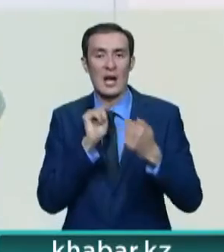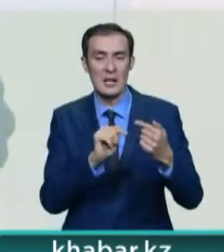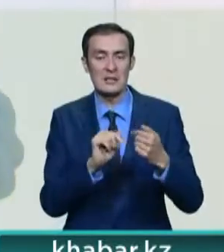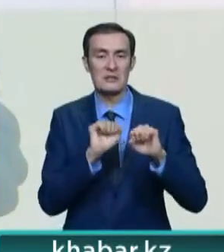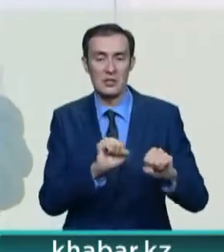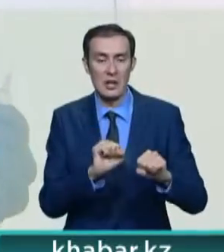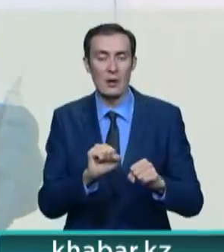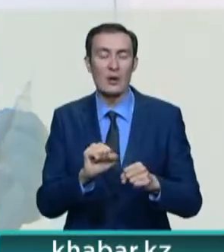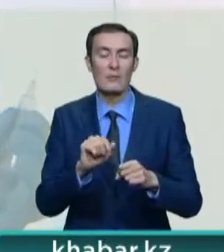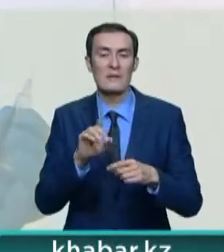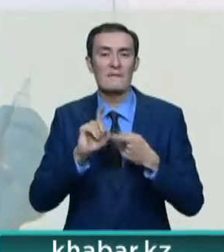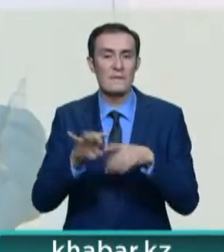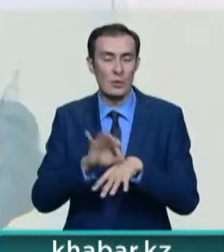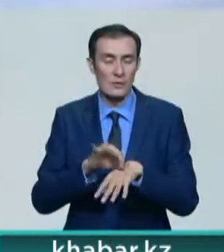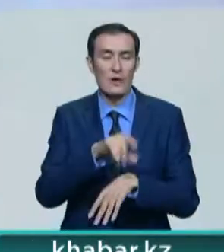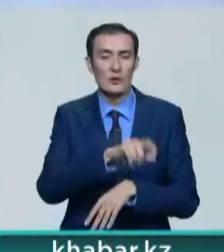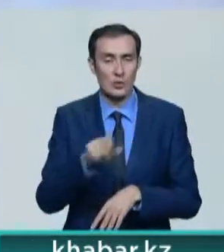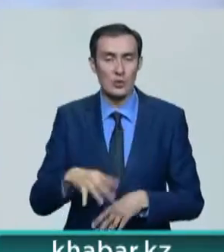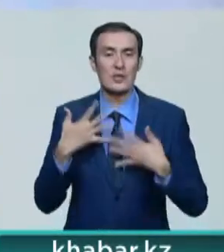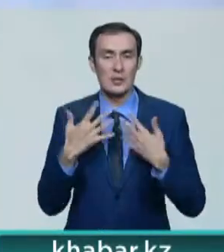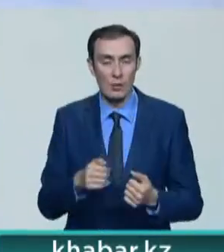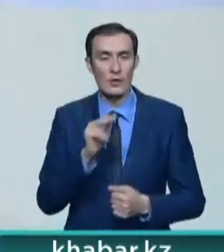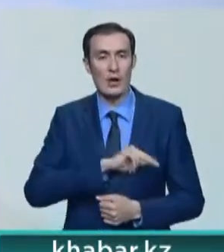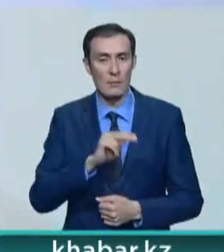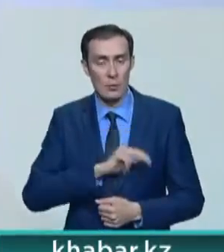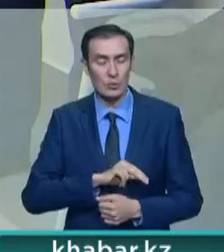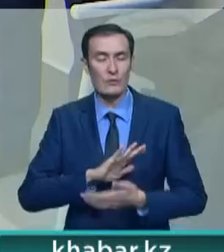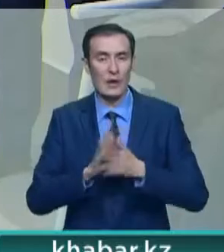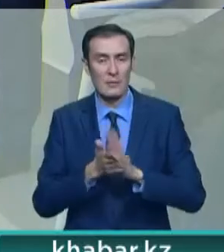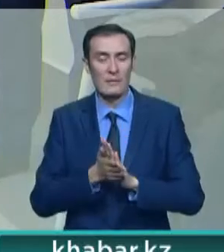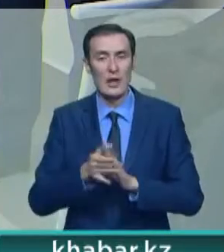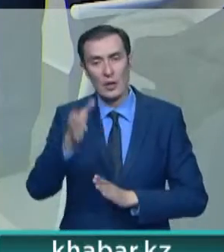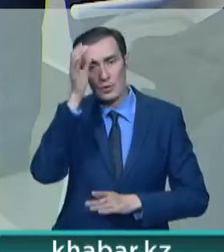вирусу, сотрудники здоровы и продолжают работу в рамках научно-технической программы.